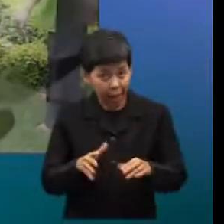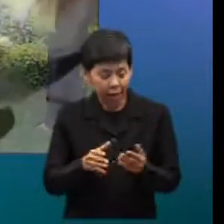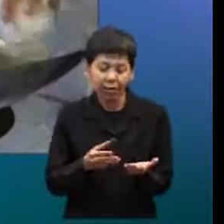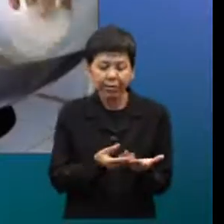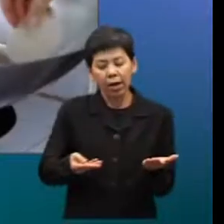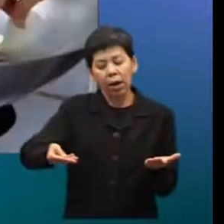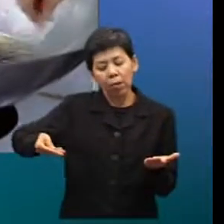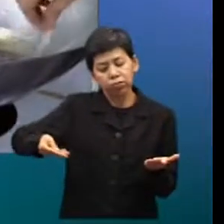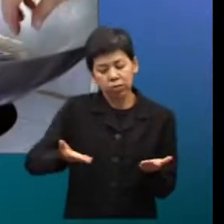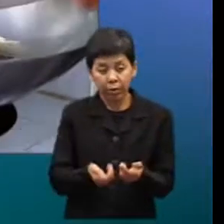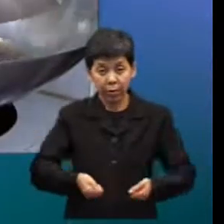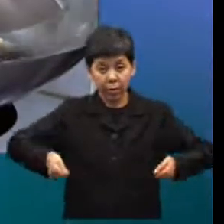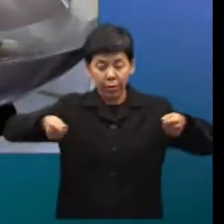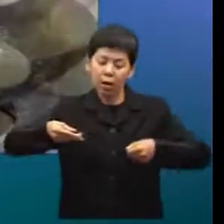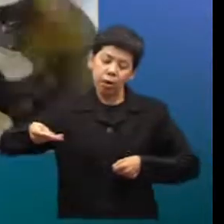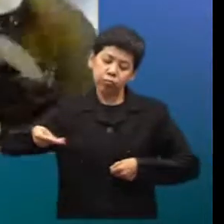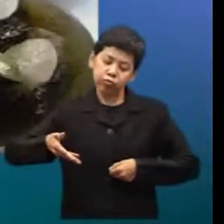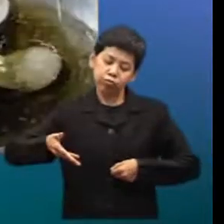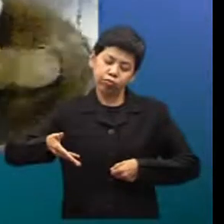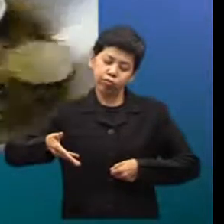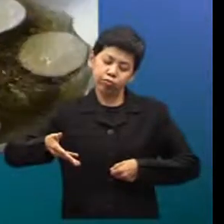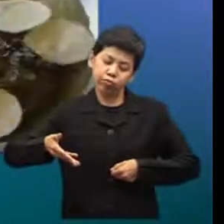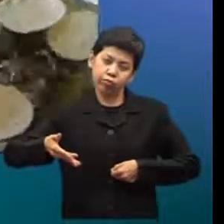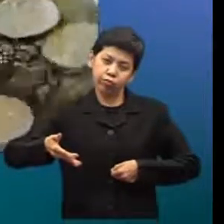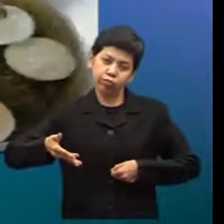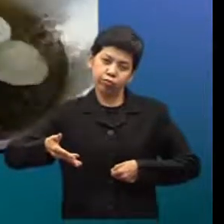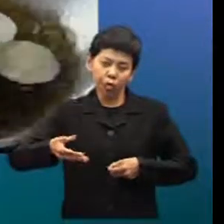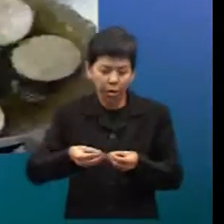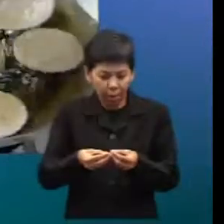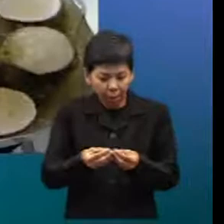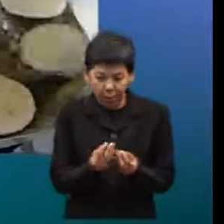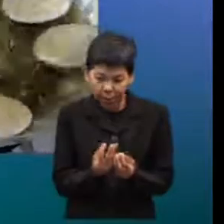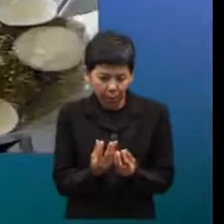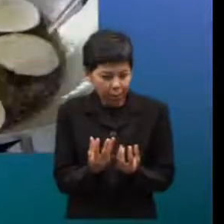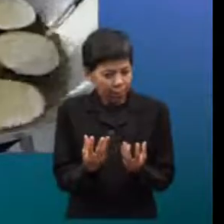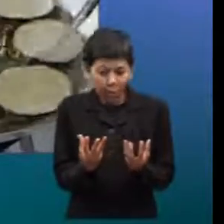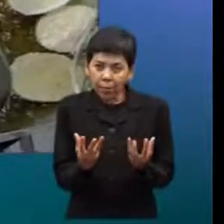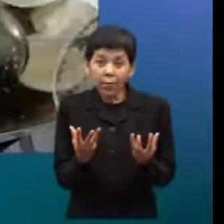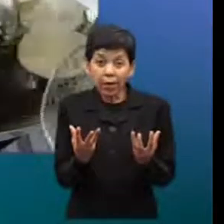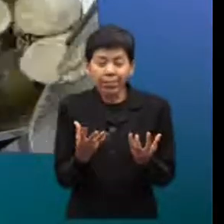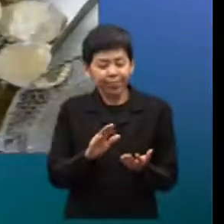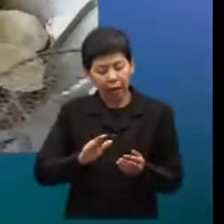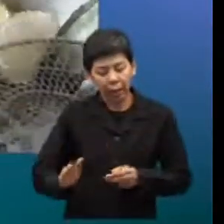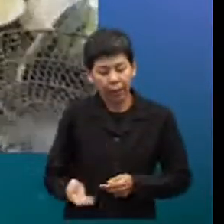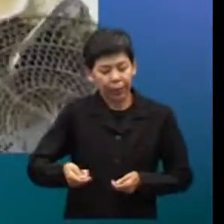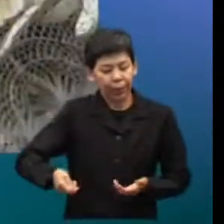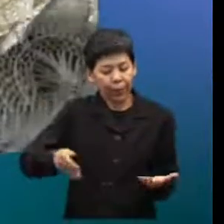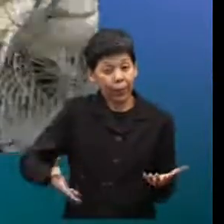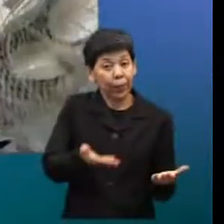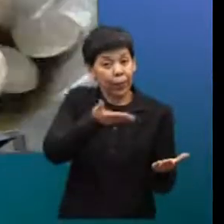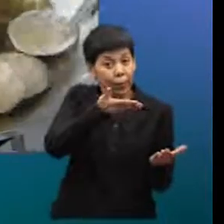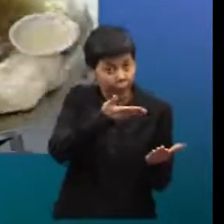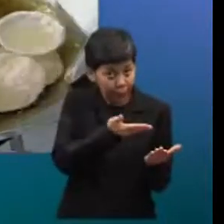แล้วจึงนำมาทอดในน้ำมันที่ตั้งไฟจนร้อนแล้วก็รอให้ข้าวตังนี่พองจนทั่วจึงเอาขึ้นจากกระ